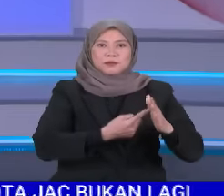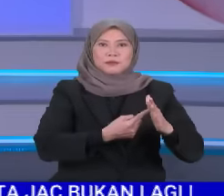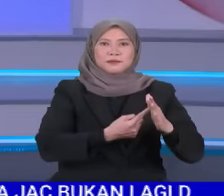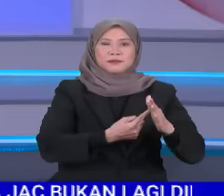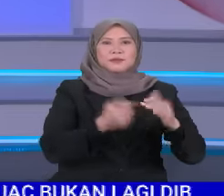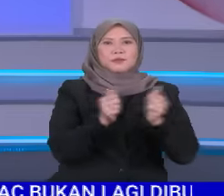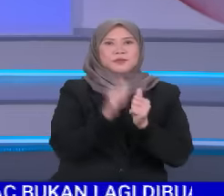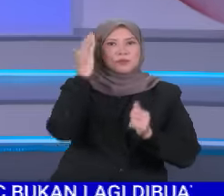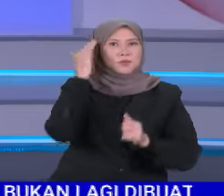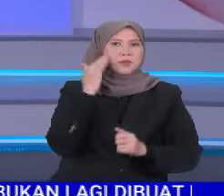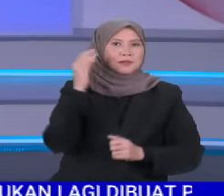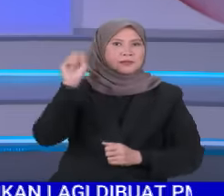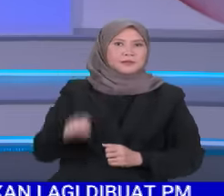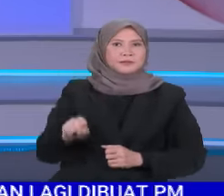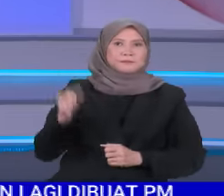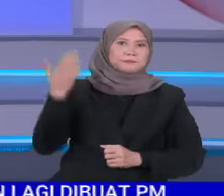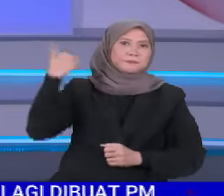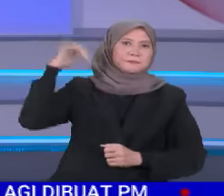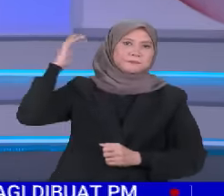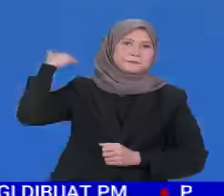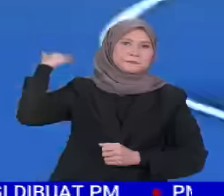Korea Selatan kemarin